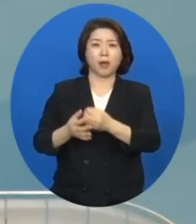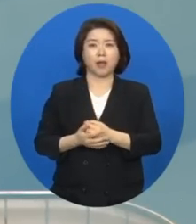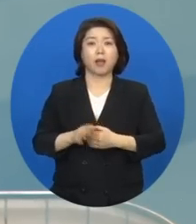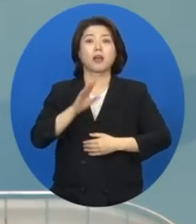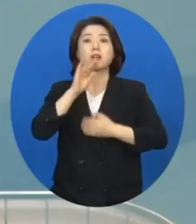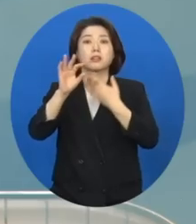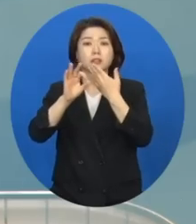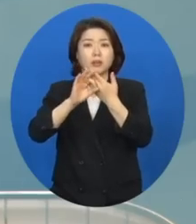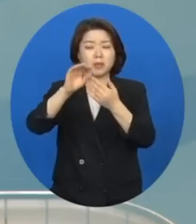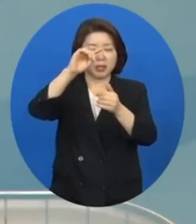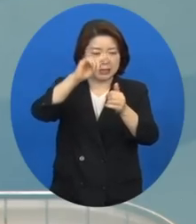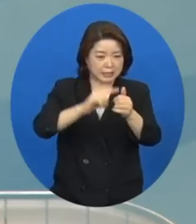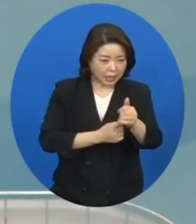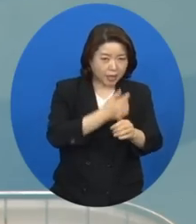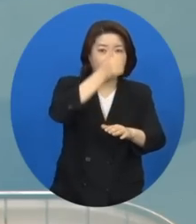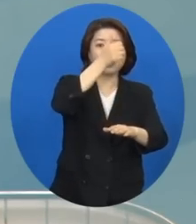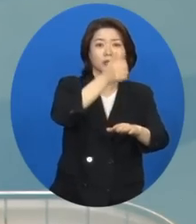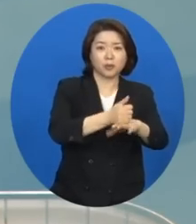그러면 결국